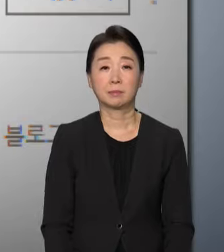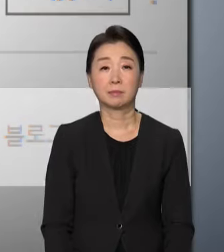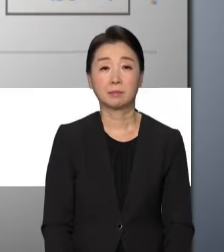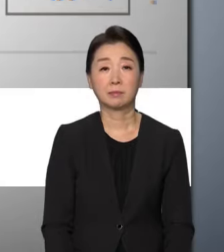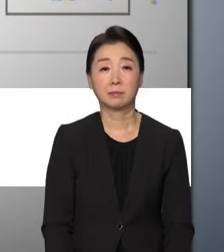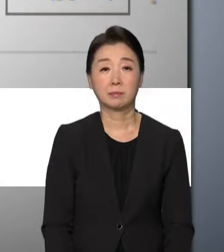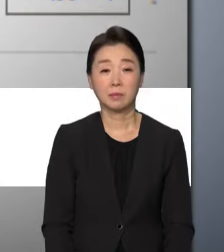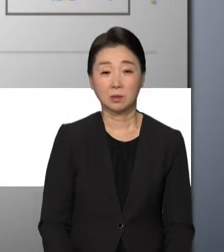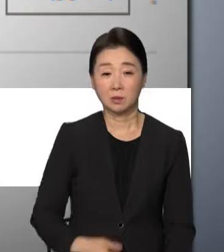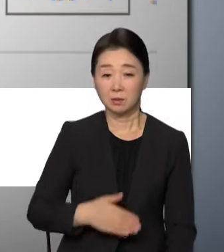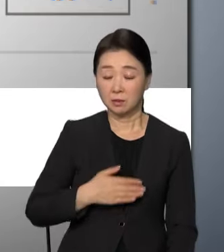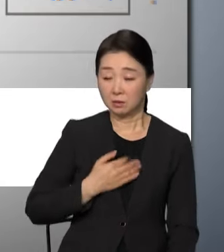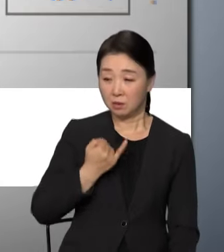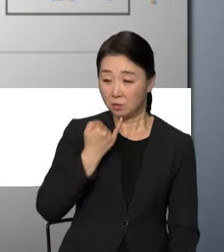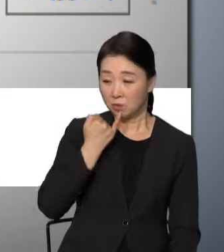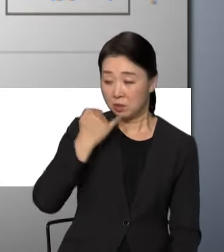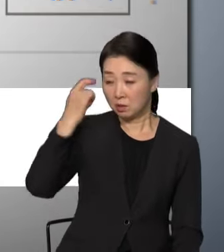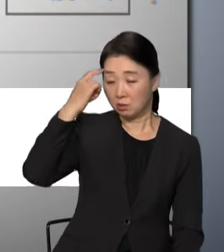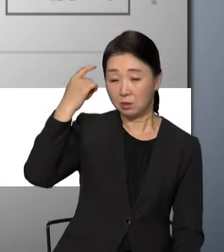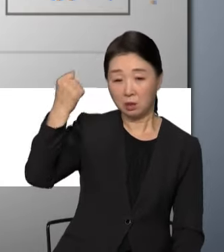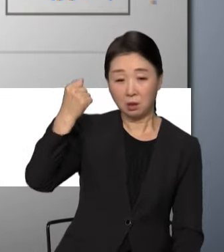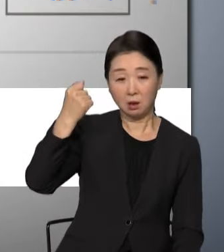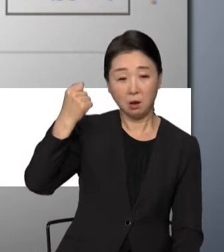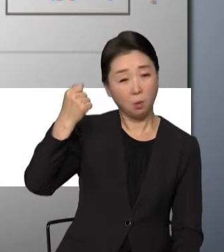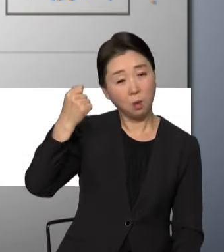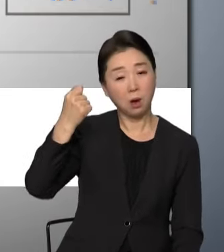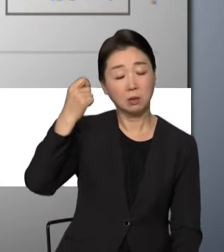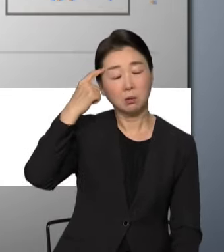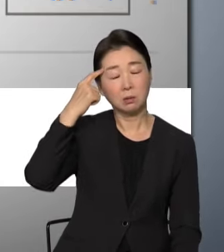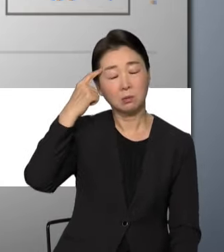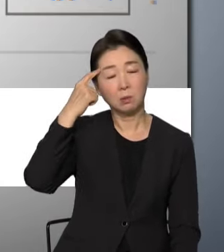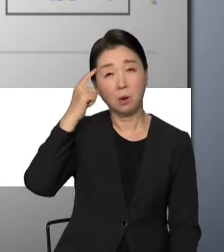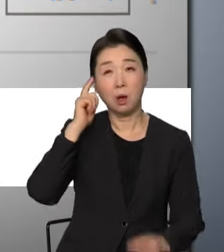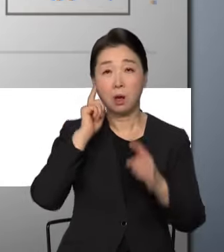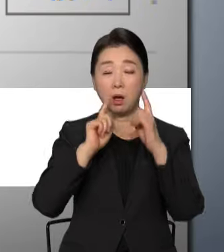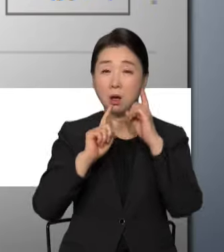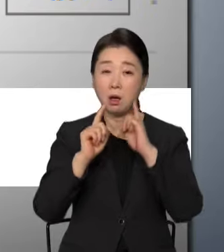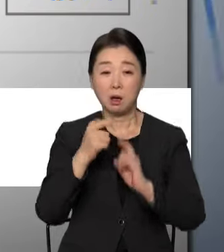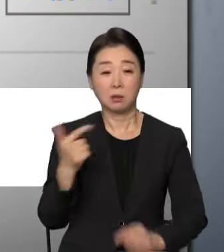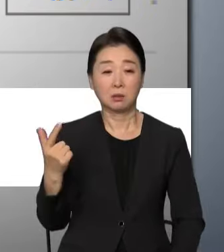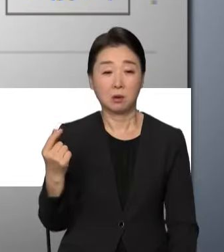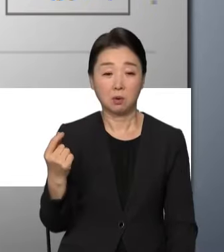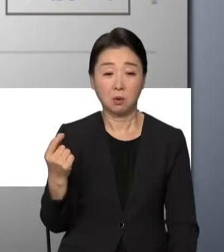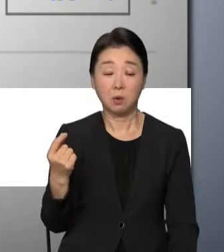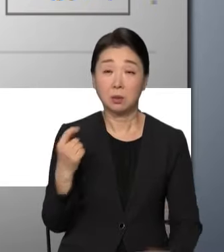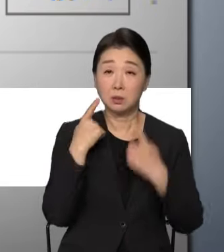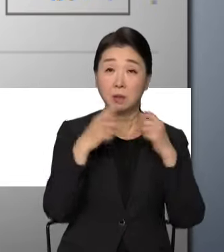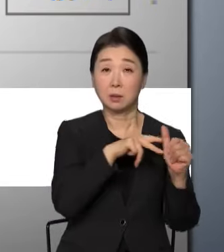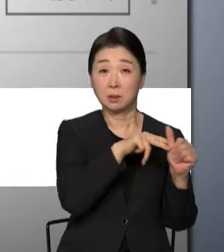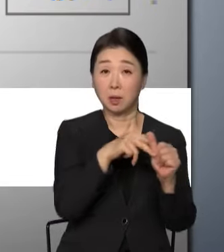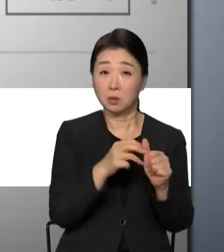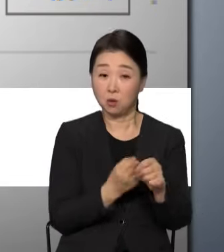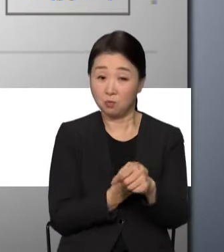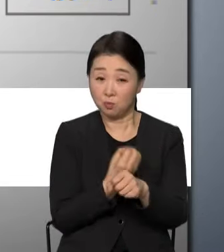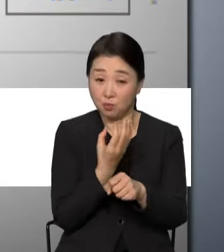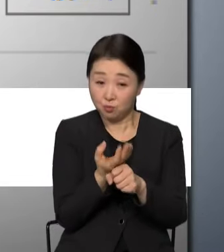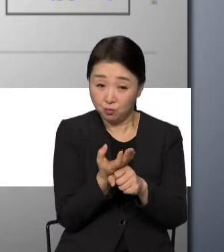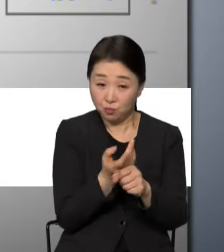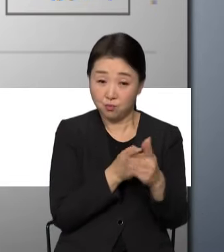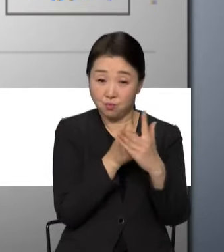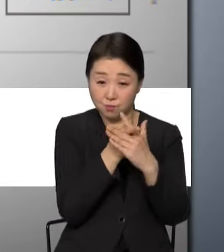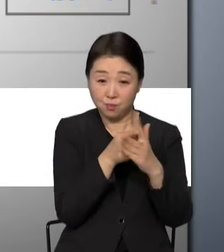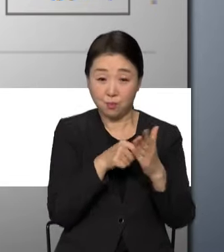괜찮을 줄 알았는데 이게 생각보다 정신적으로 좀 타격이 크네요. 네. 신상 정보가 계속 유출이 된